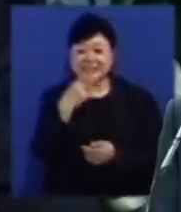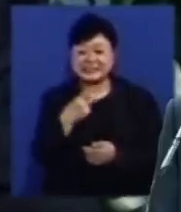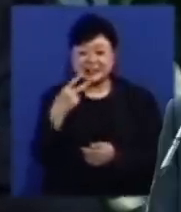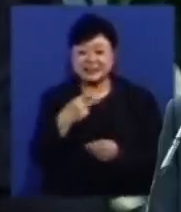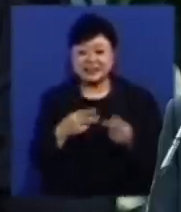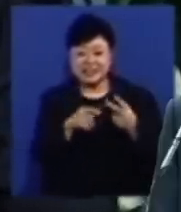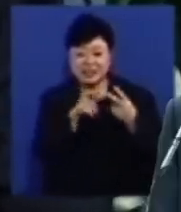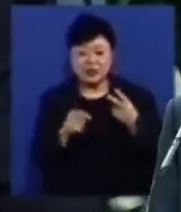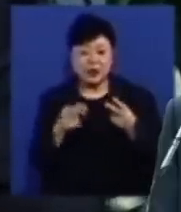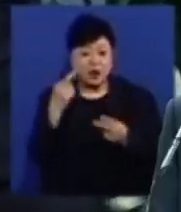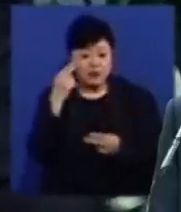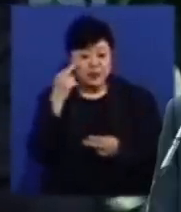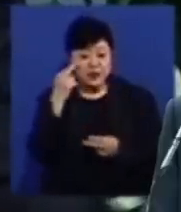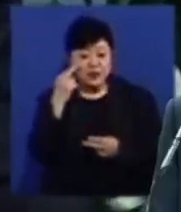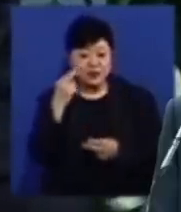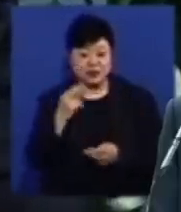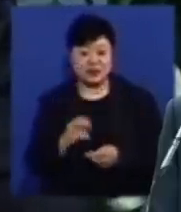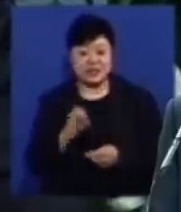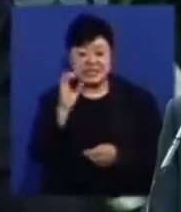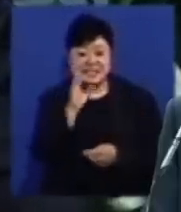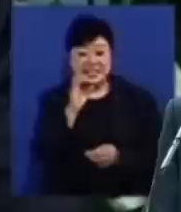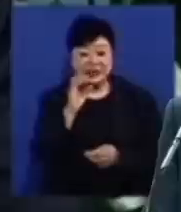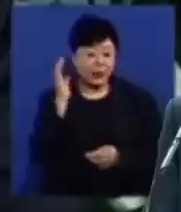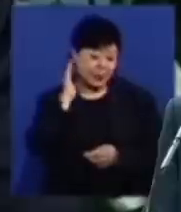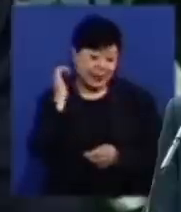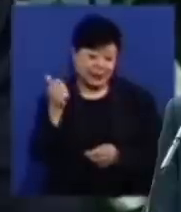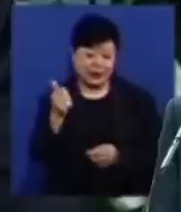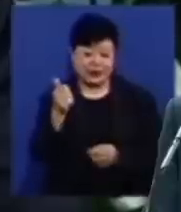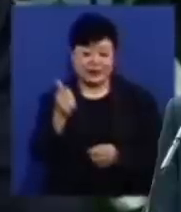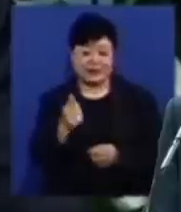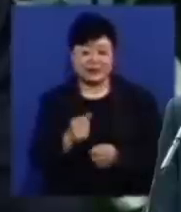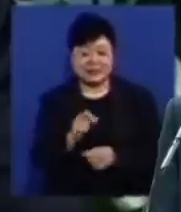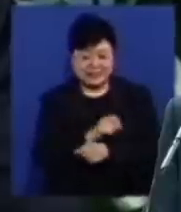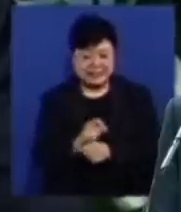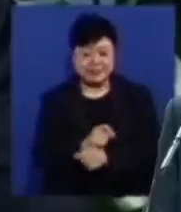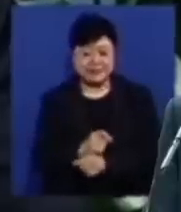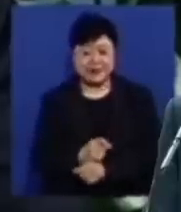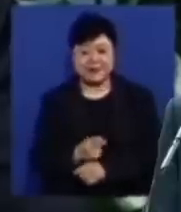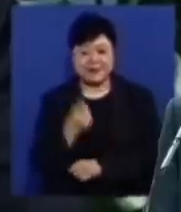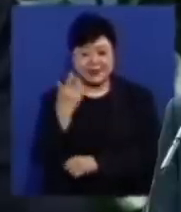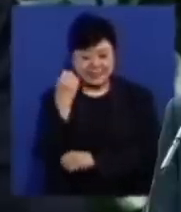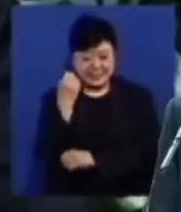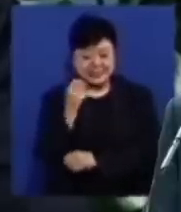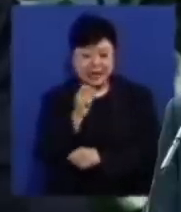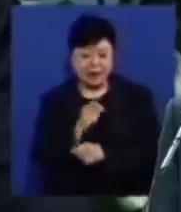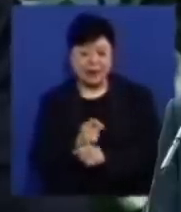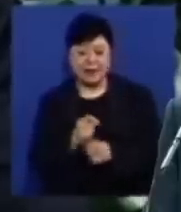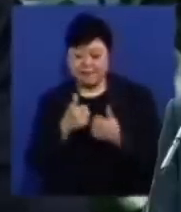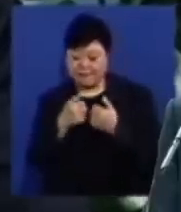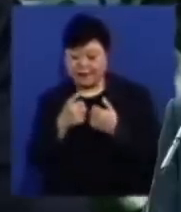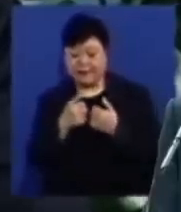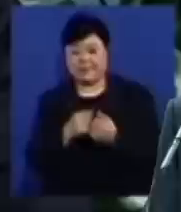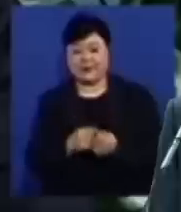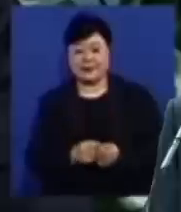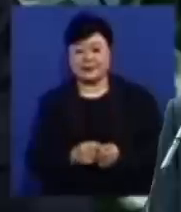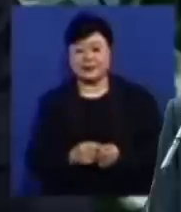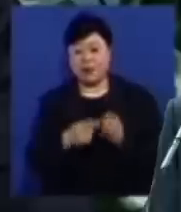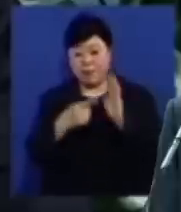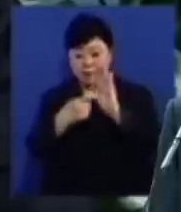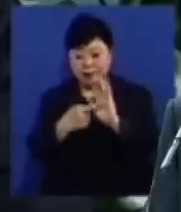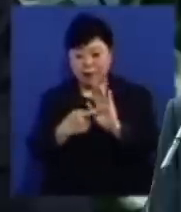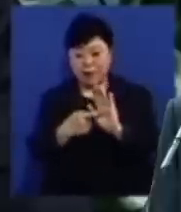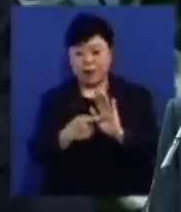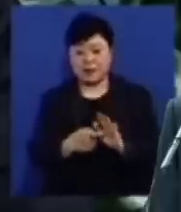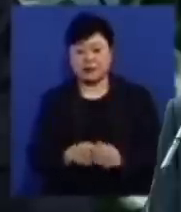2월에 미국의 클린턴 대통령은 특별 기자회견을 통해 중대한 발표를 했습니다.